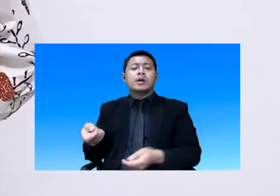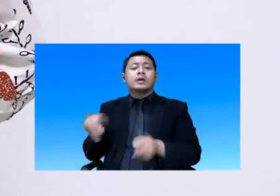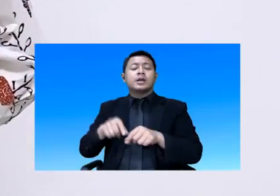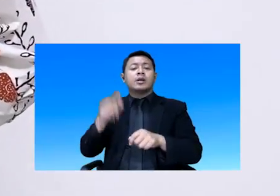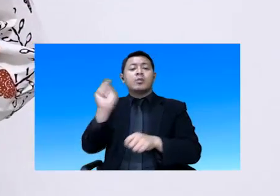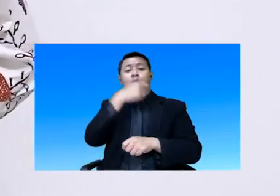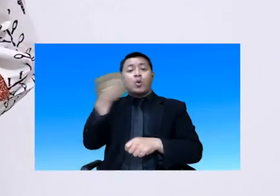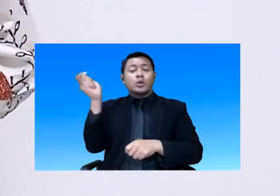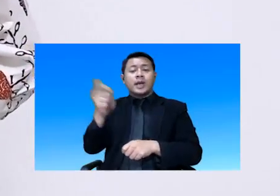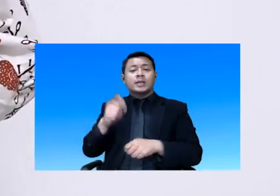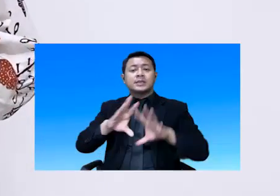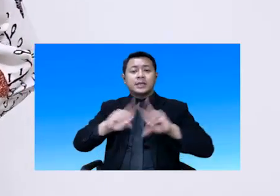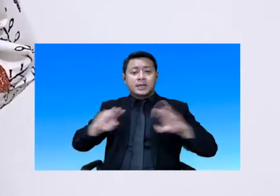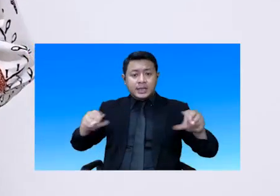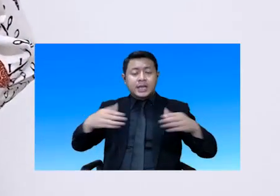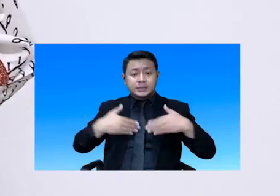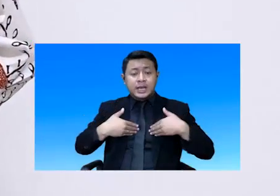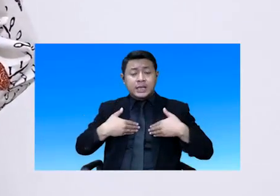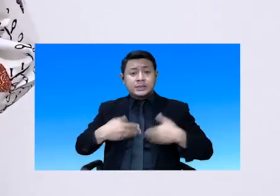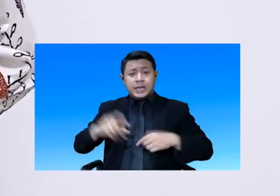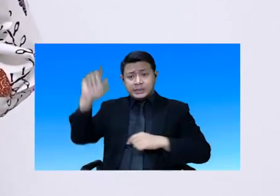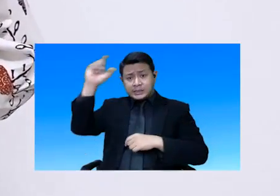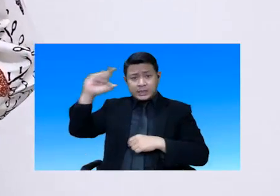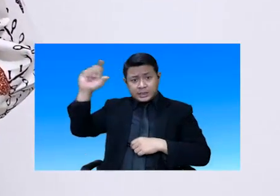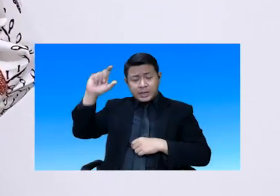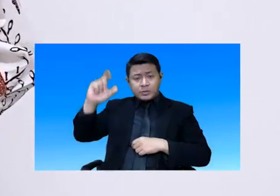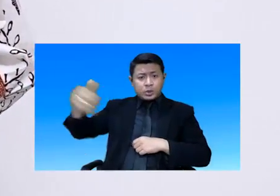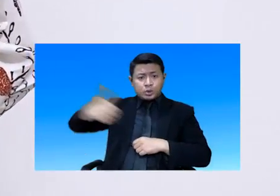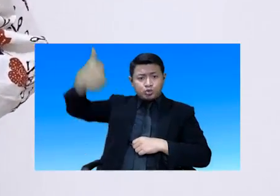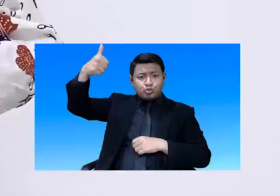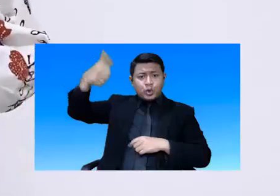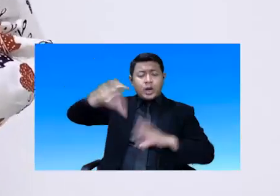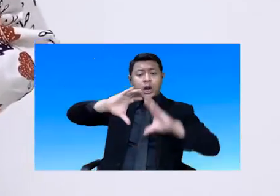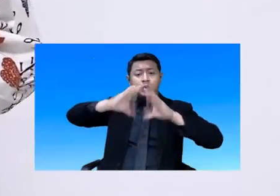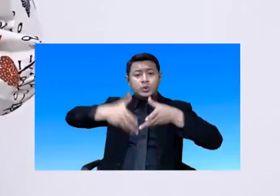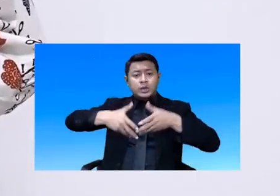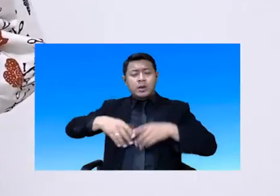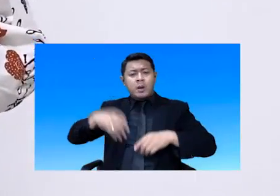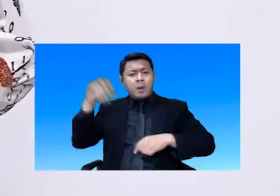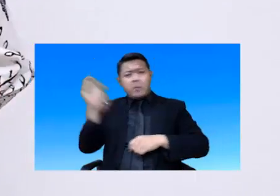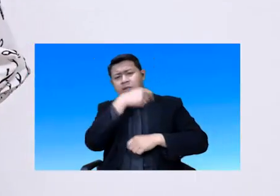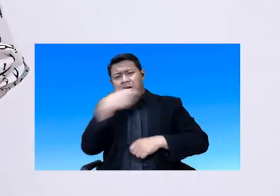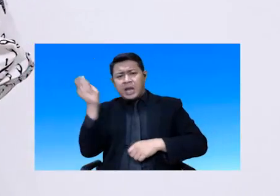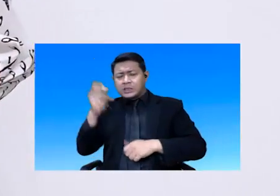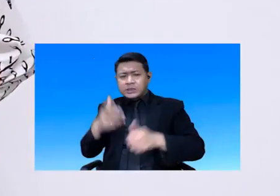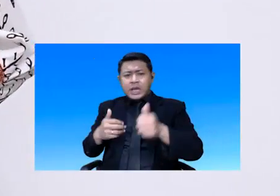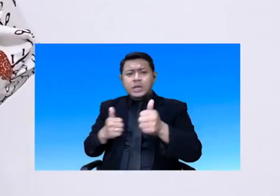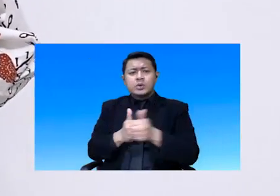tangkis itu sebagai profesi saya. Dan saya bercita-cita ingin menjadi juara dunia. Pertandingan-pertandingan yang saya